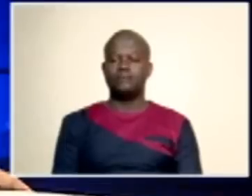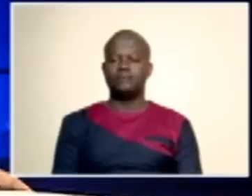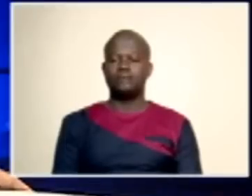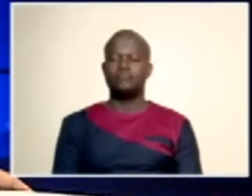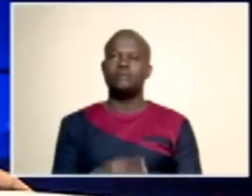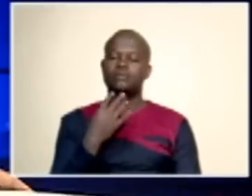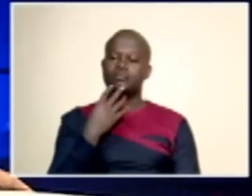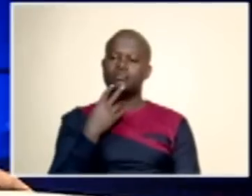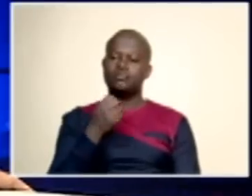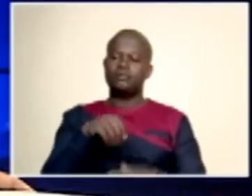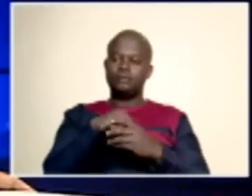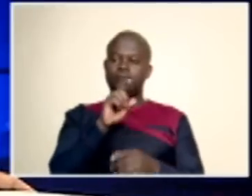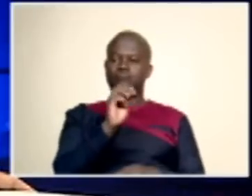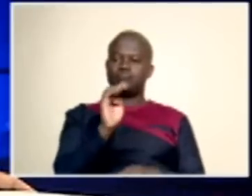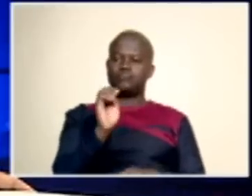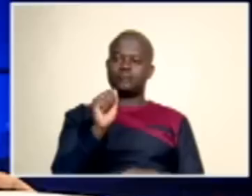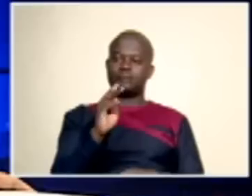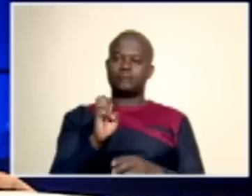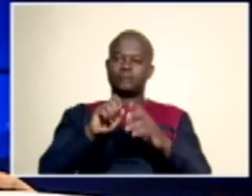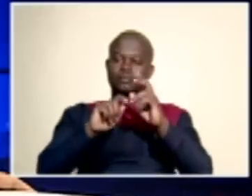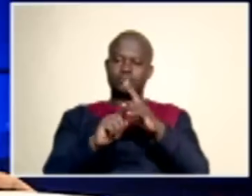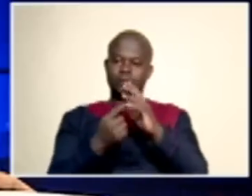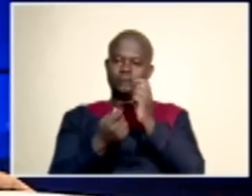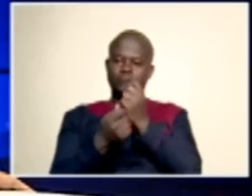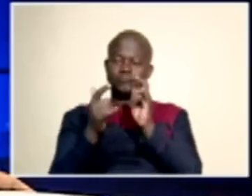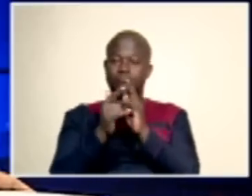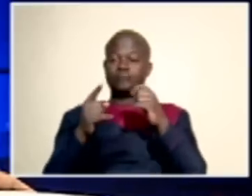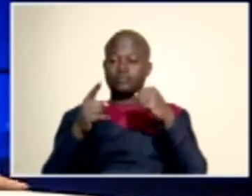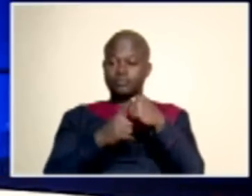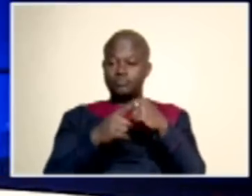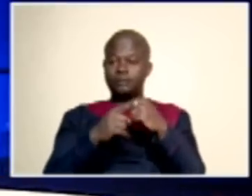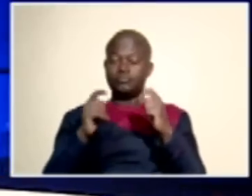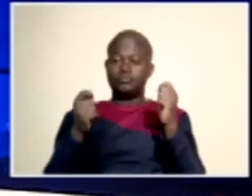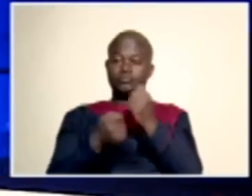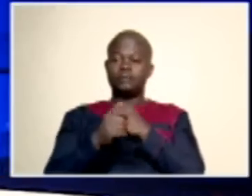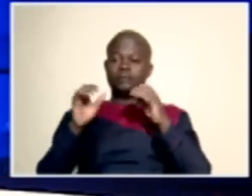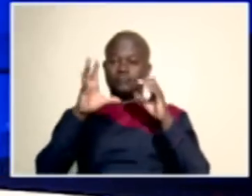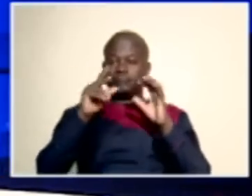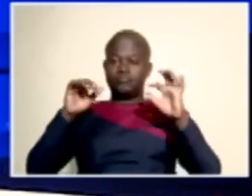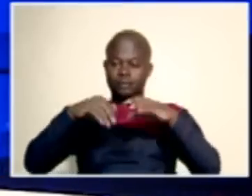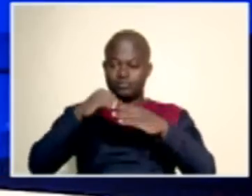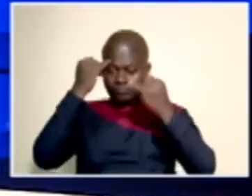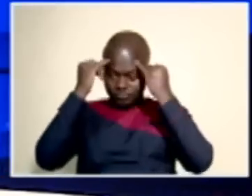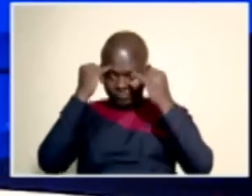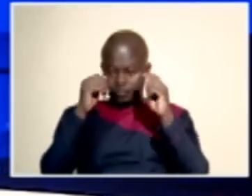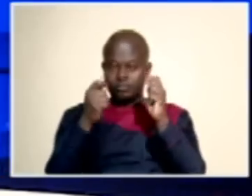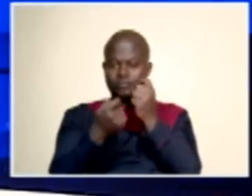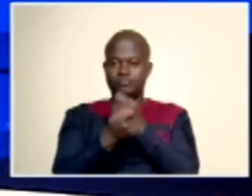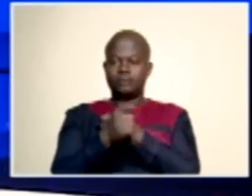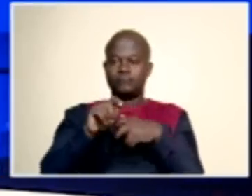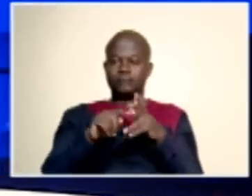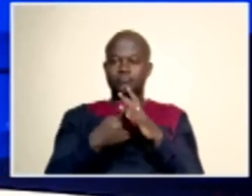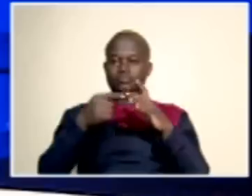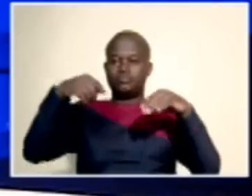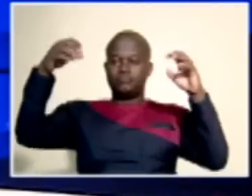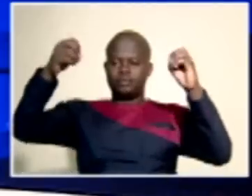Kuri uyu wa kabiri muri Zimbabwe haratangira inama ya gatandatu ya Transform Africa Summit. Igitekerezo cy'inama ya Transform Africa